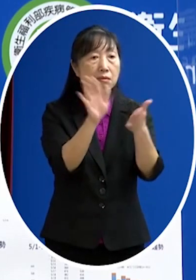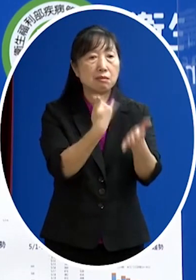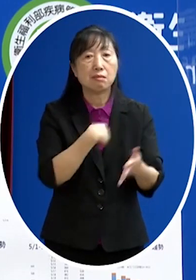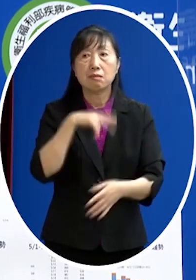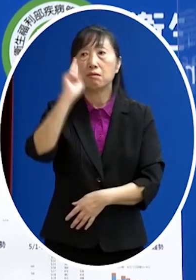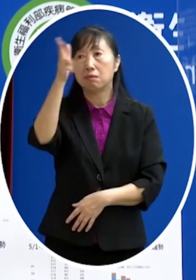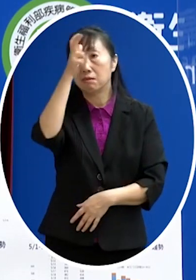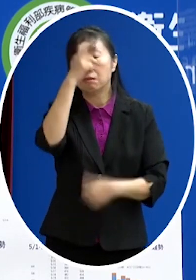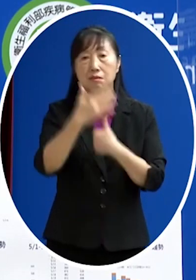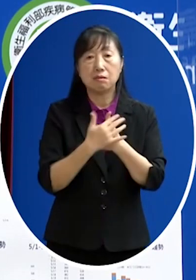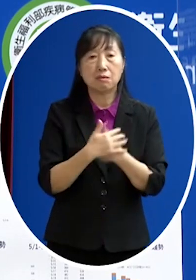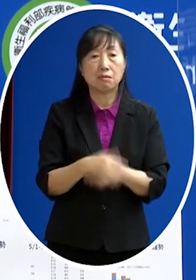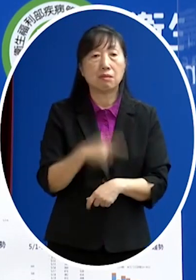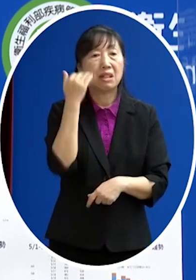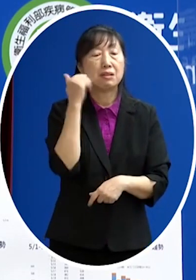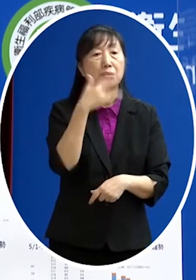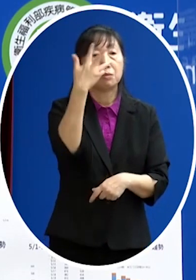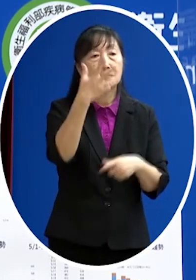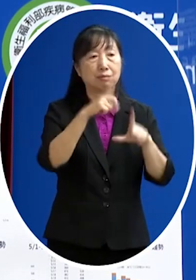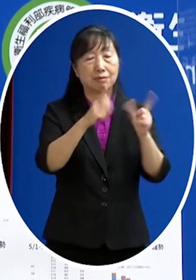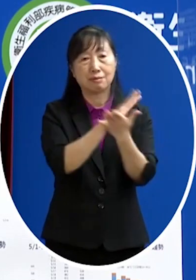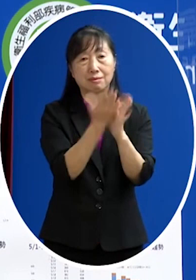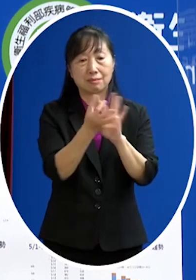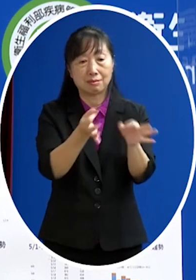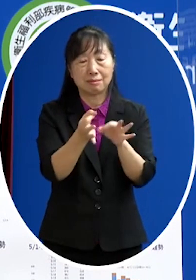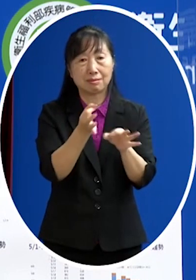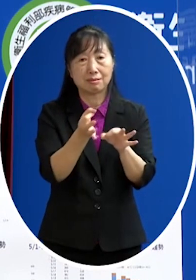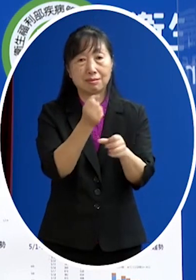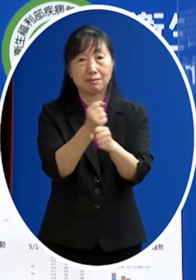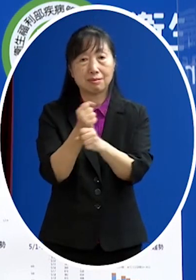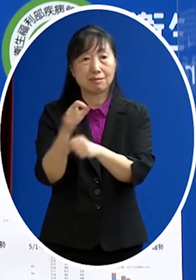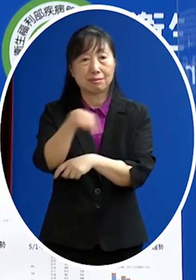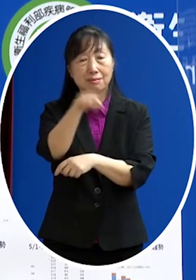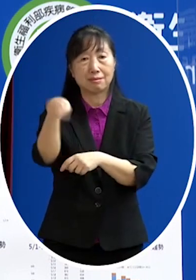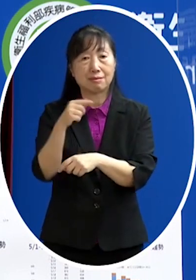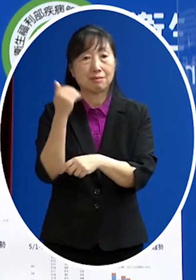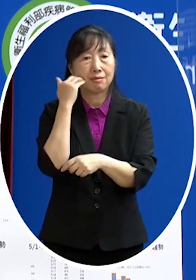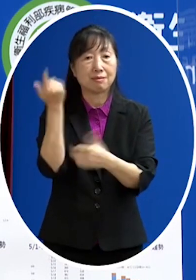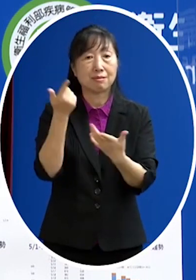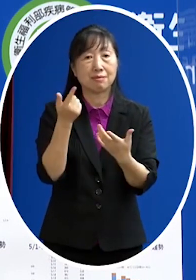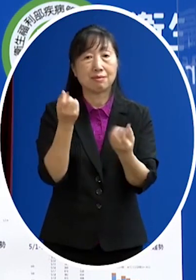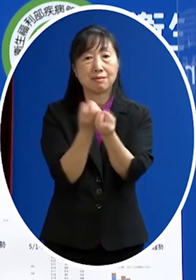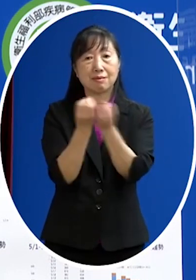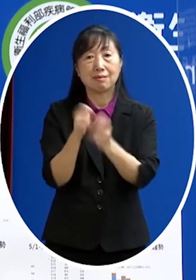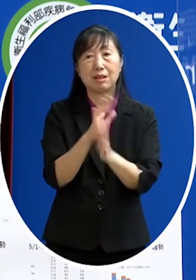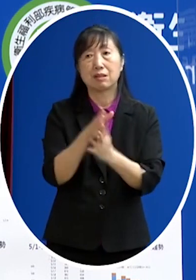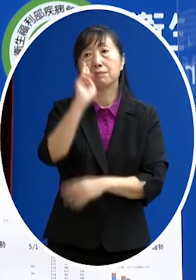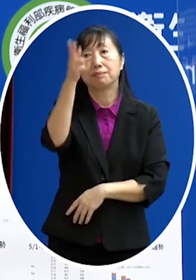巡。八大行业，让这样的东西能够稳住，也是警